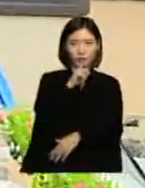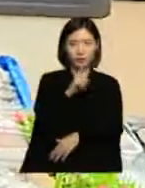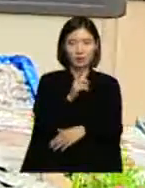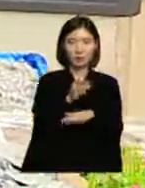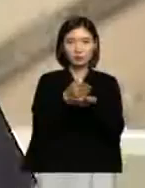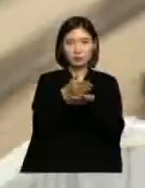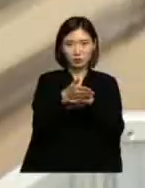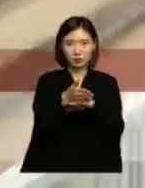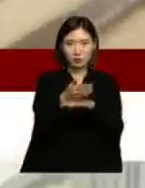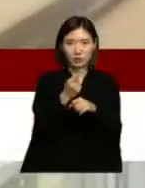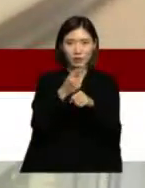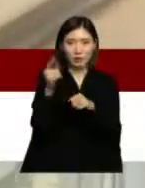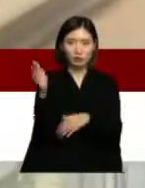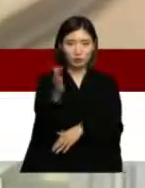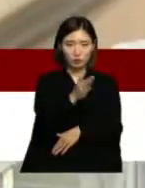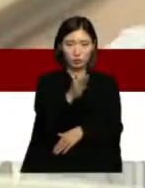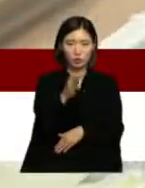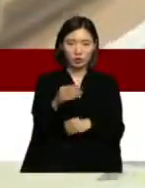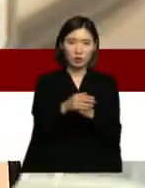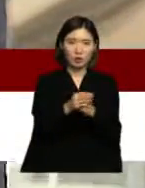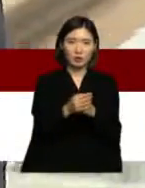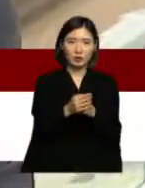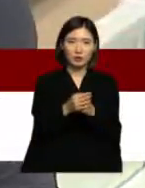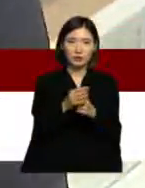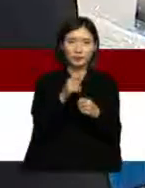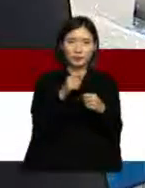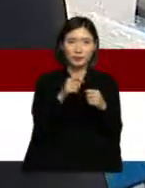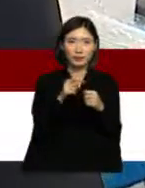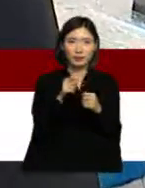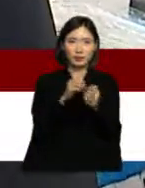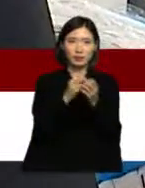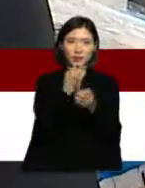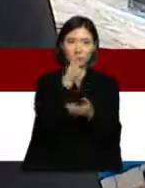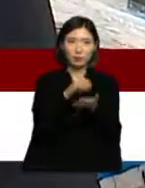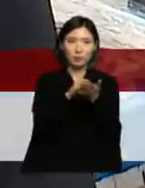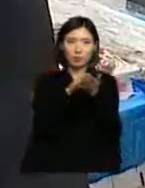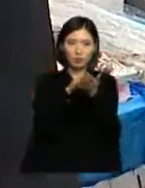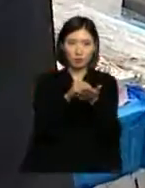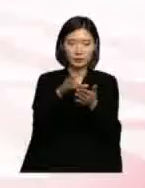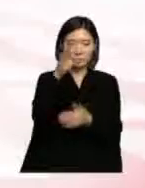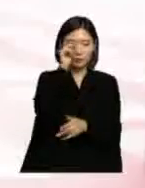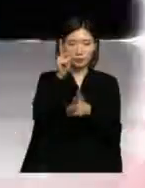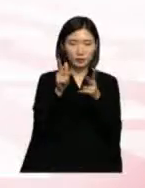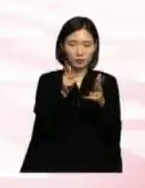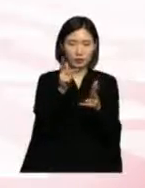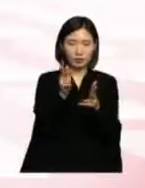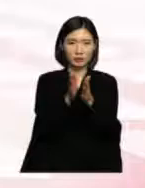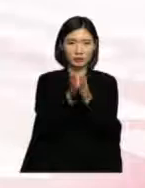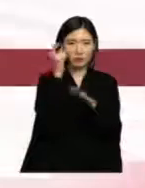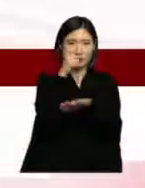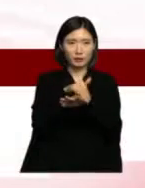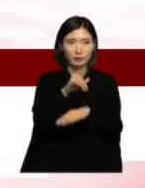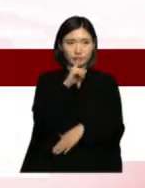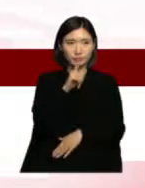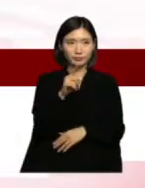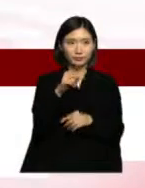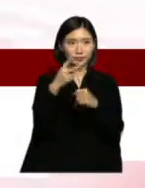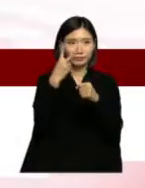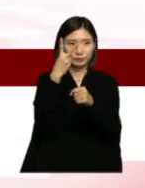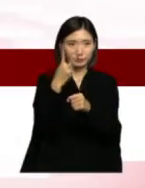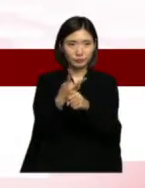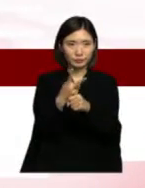늦어도 내년부터는 소상공인을 위한 풍수해 보험 시범 사업을 시작하겠다는 입장입니다. 1, 2년 차에는